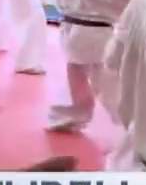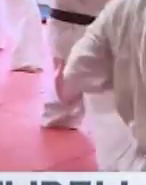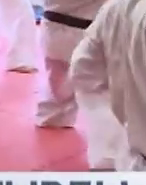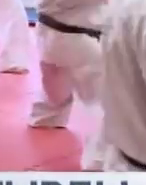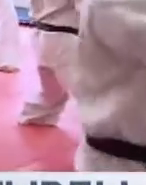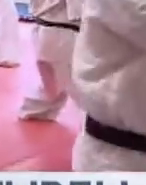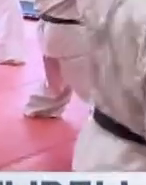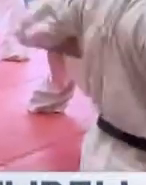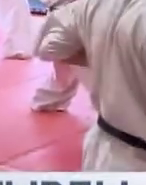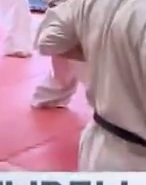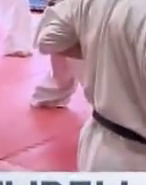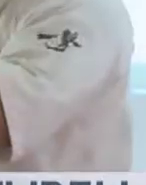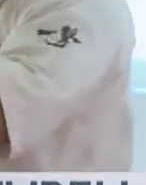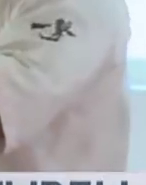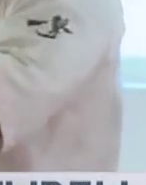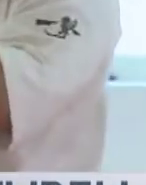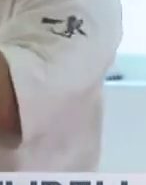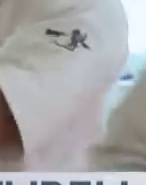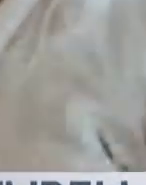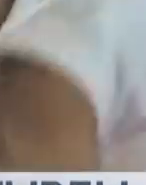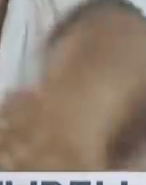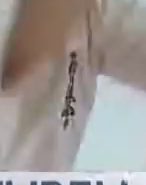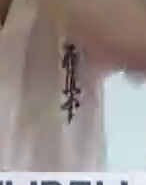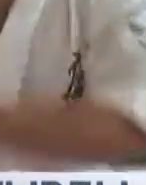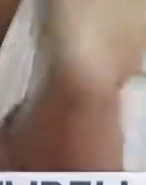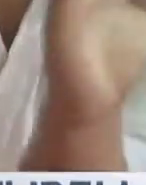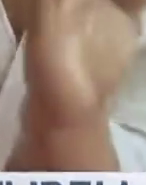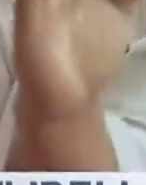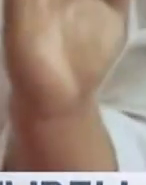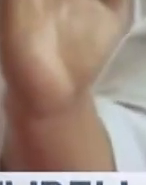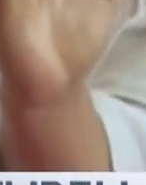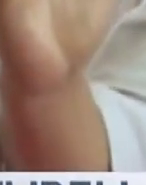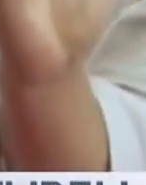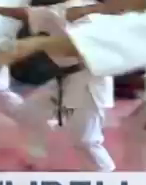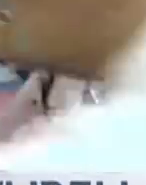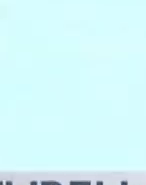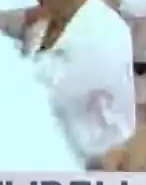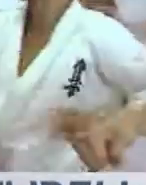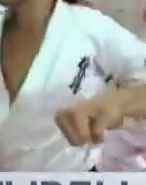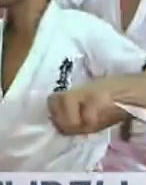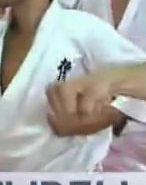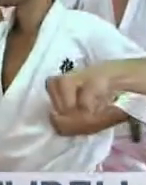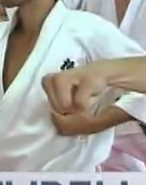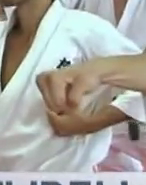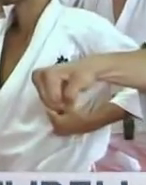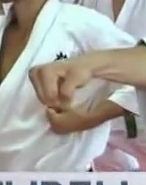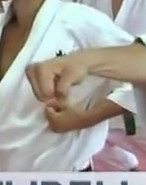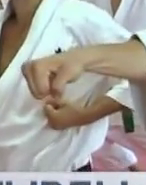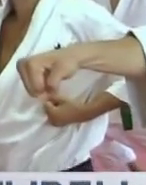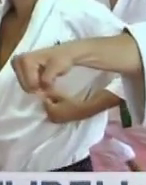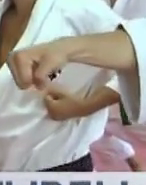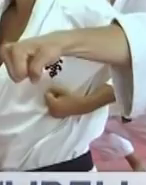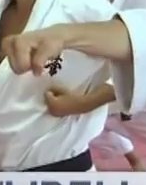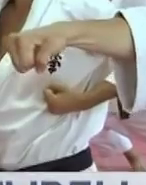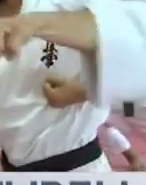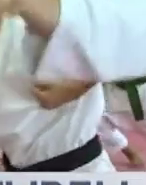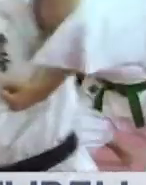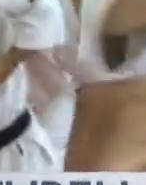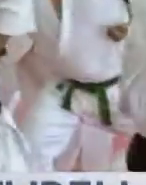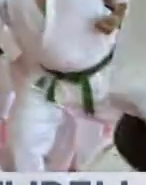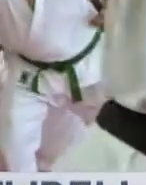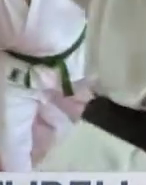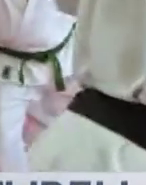алмасты. Бағдарлама бойынша оқу-жаттығу күніне 3 мезгіл өтті. Оның ішінде каратенің қыр-сыры, балалармен жұмыс, спорттық